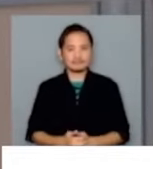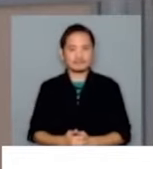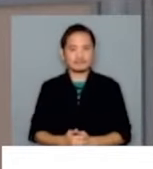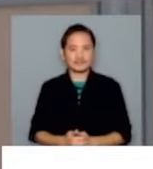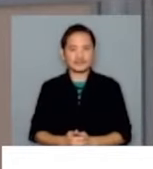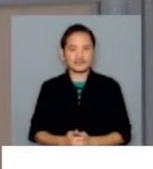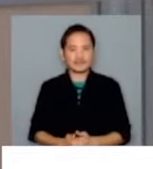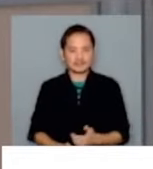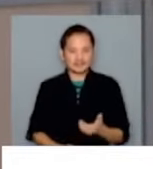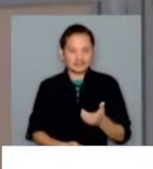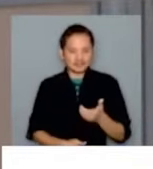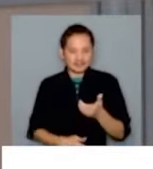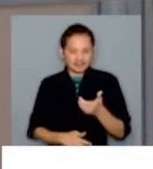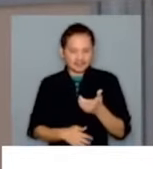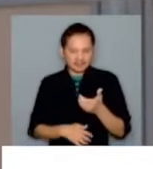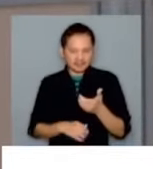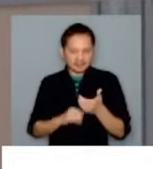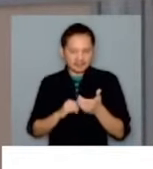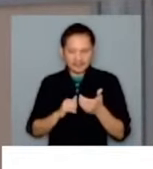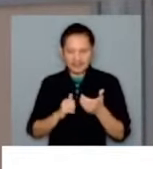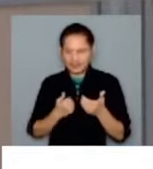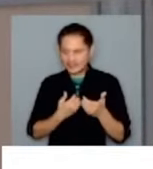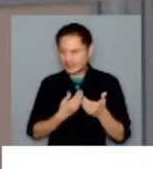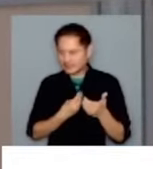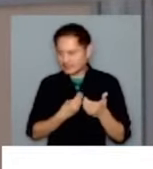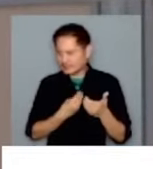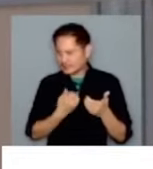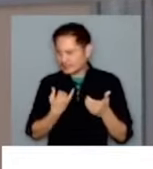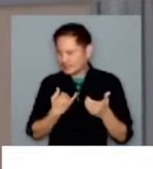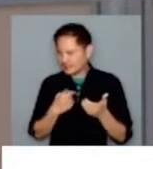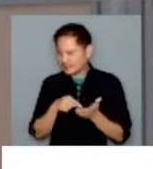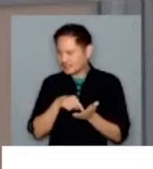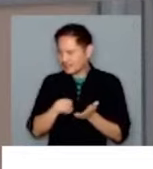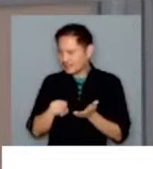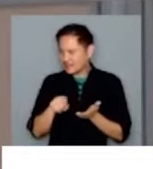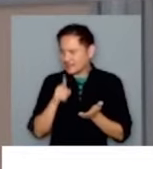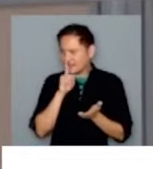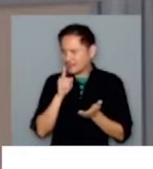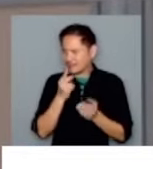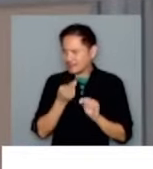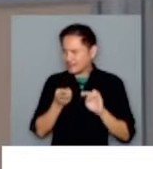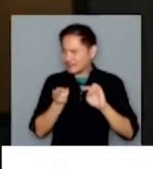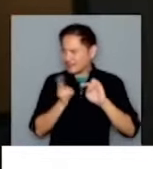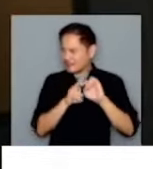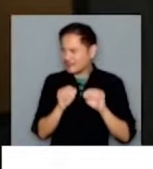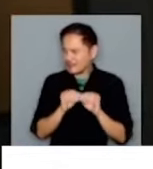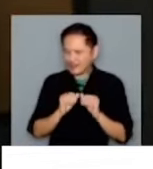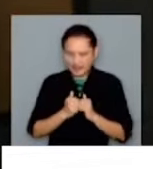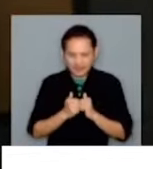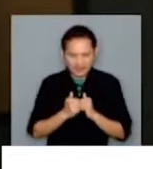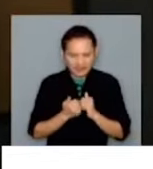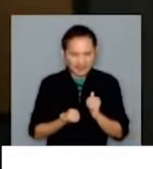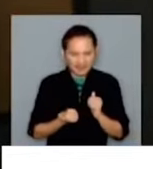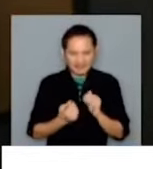ko na makabayan. Tumataas na ang interest eh. So, kaya ako pwedeng makautang.